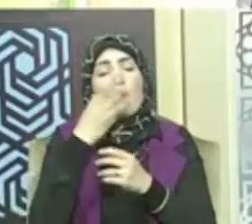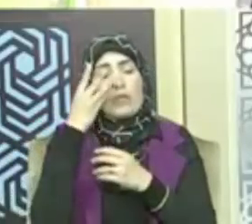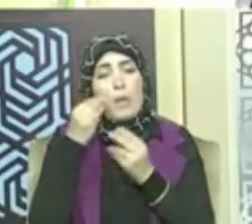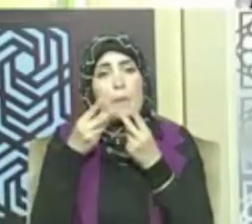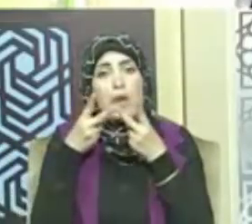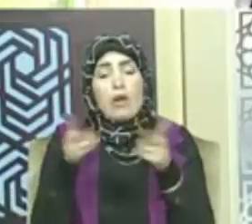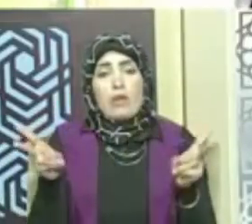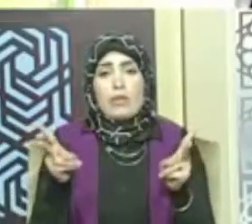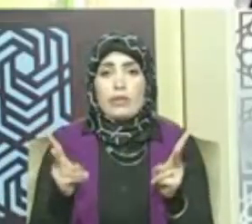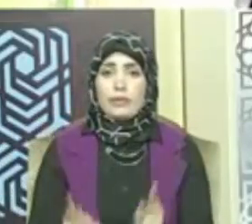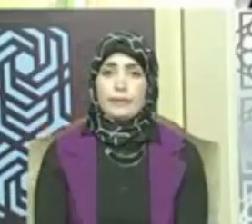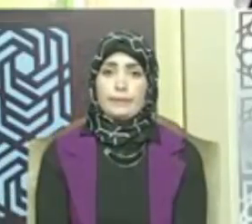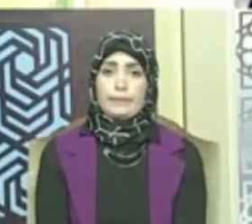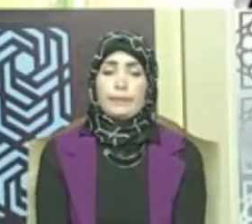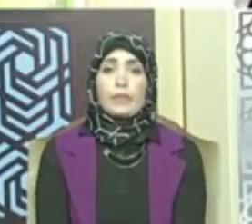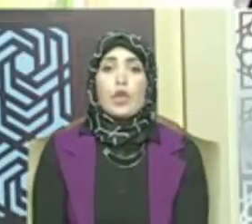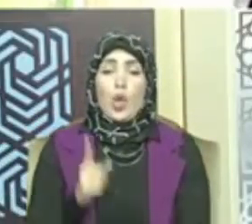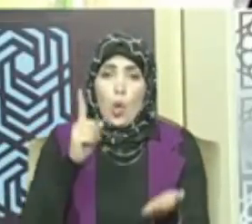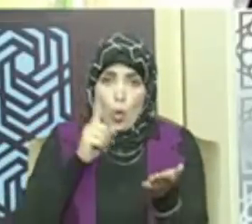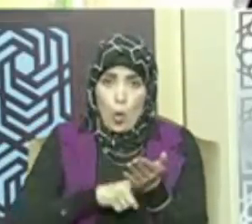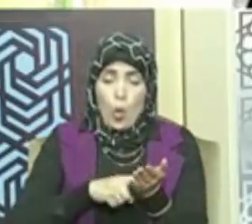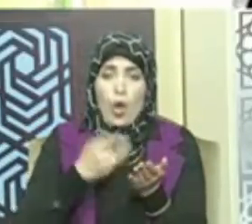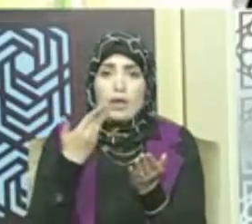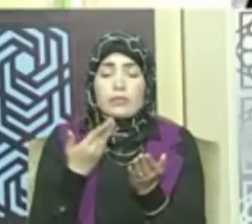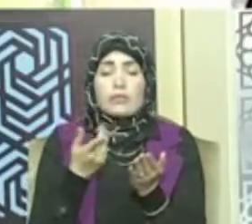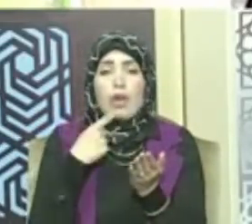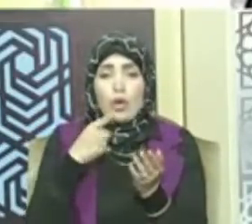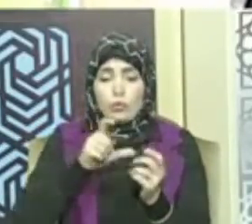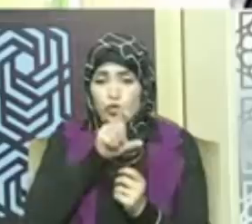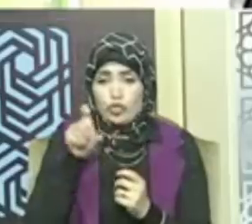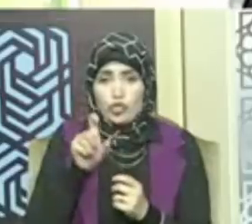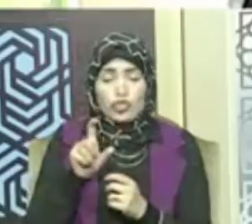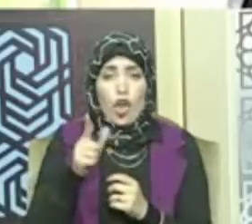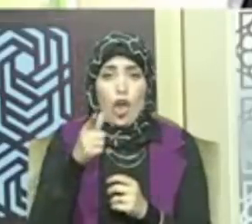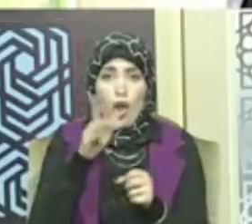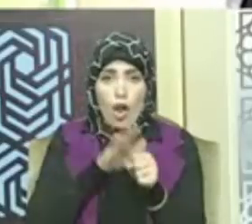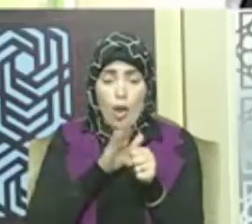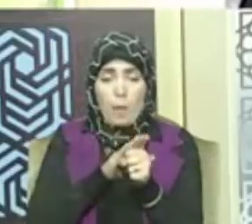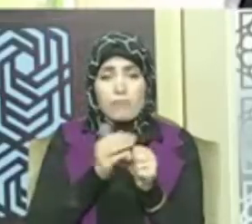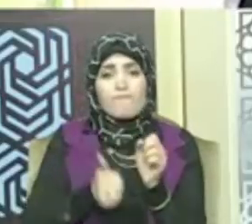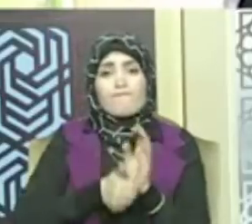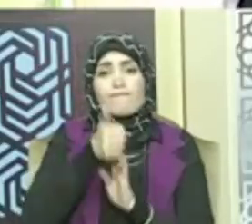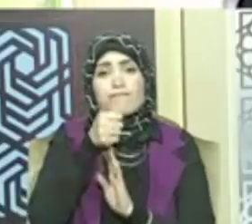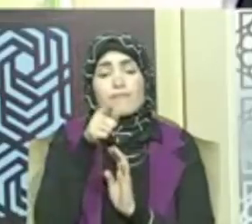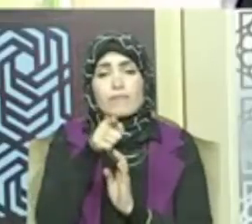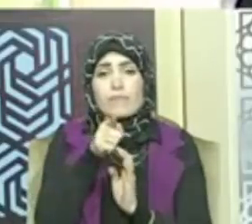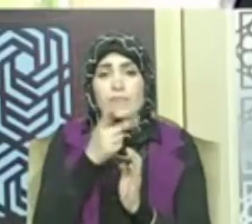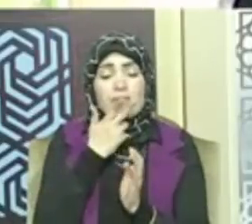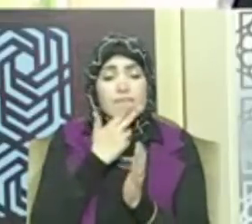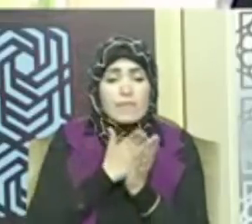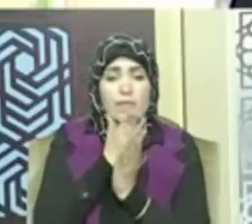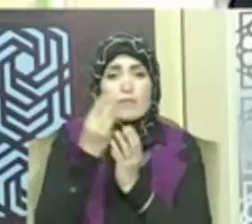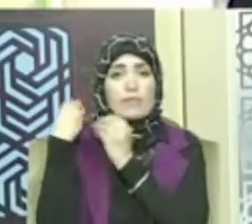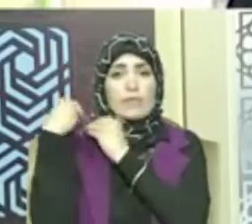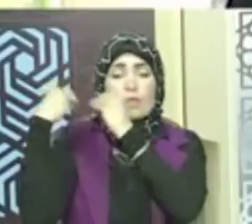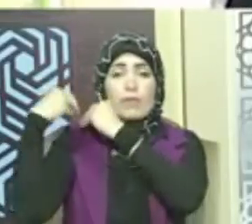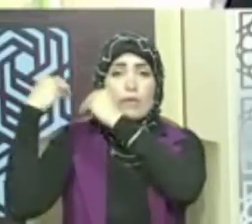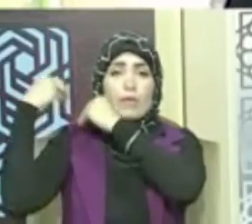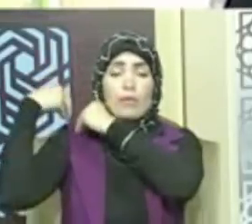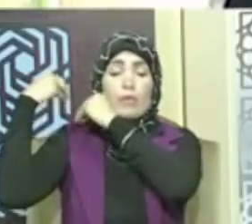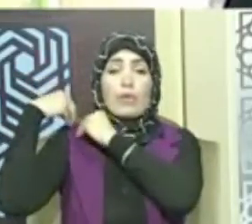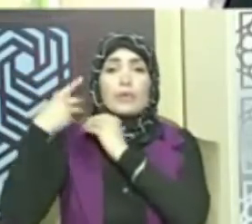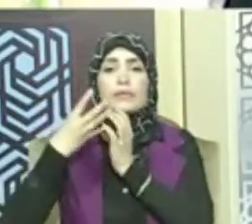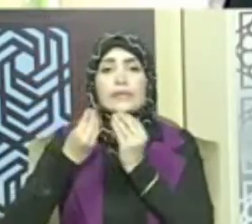والقبول، وأن يبلغنا رمضان، وأن يرزقنا الوصول